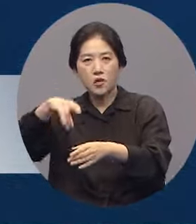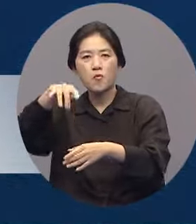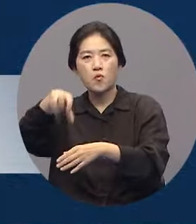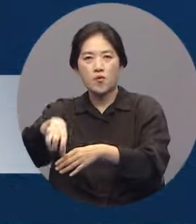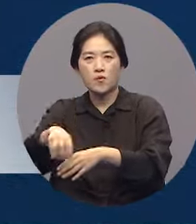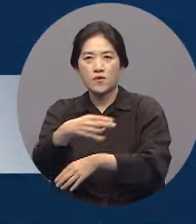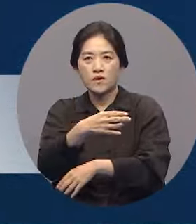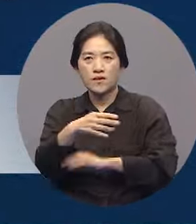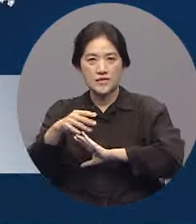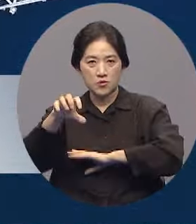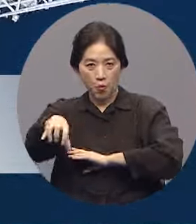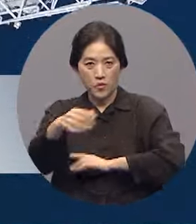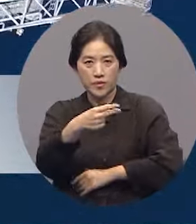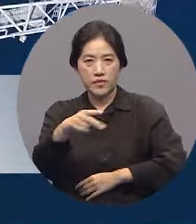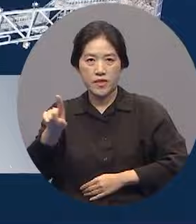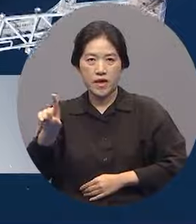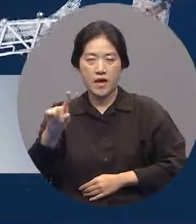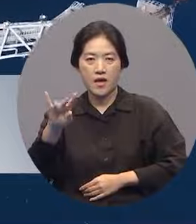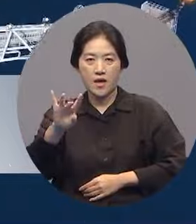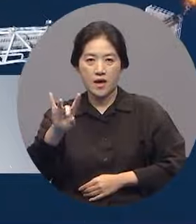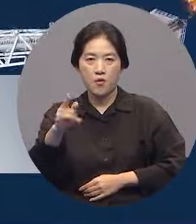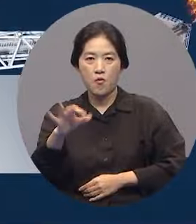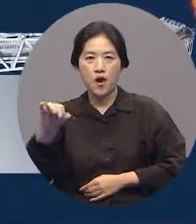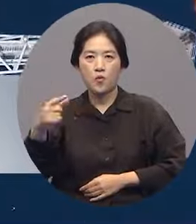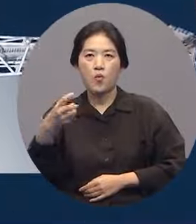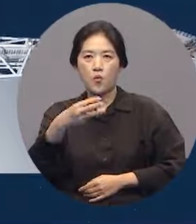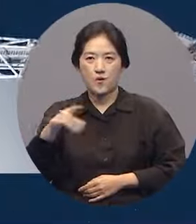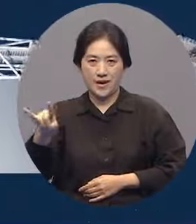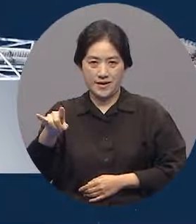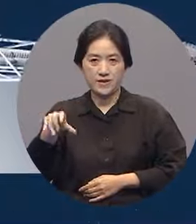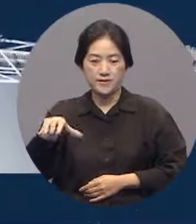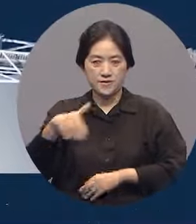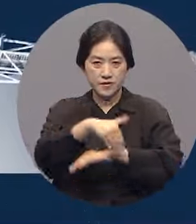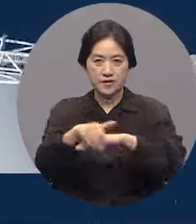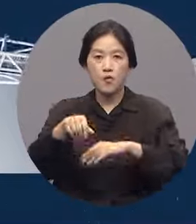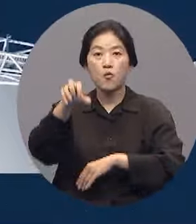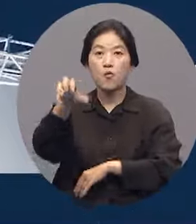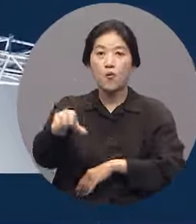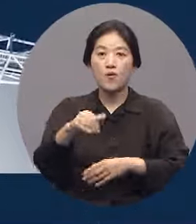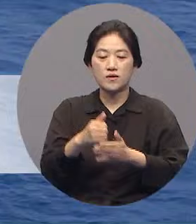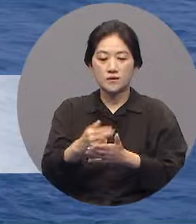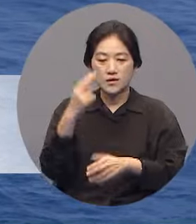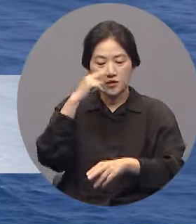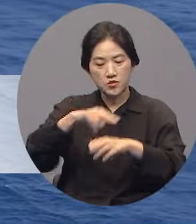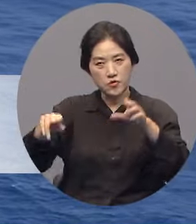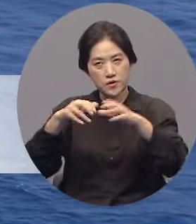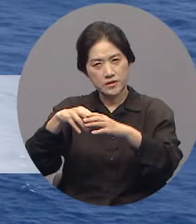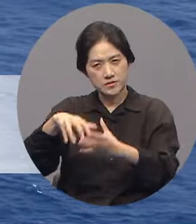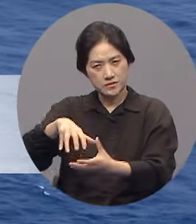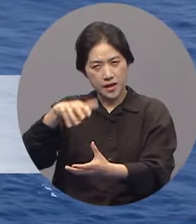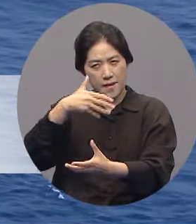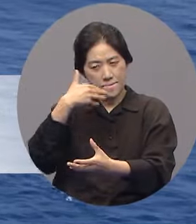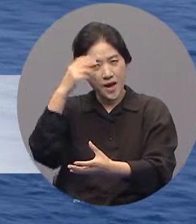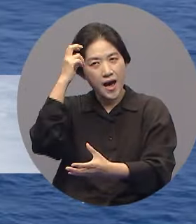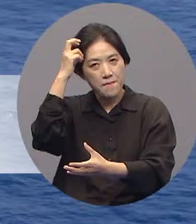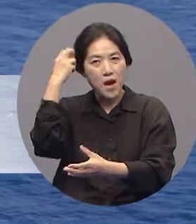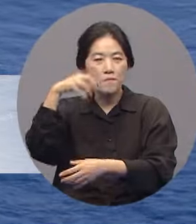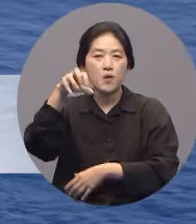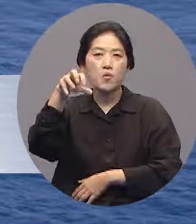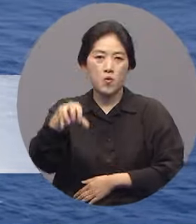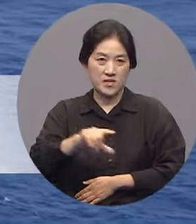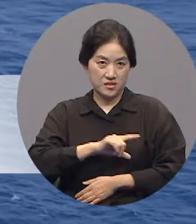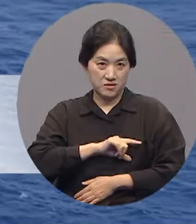대왕 고래를 추진하고 있다고 밝혔습니다 대왕 고래는 석유 가스가 가장 많이 매장되어 있을 것으로 추정되는